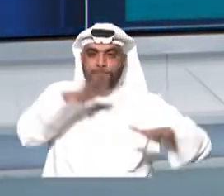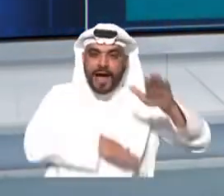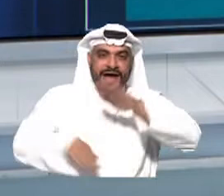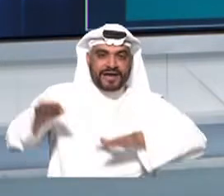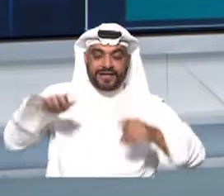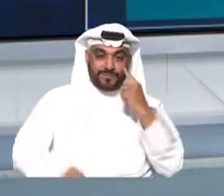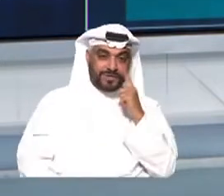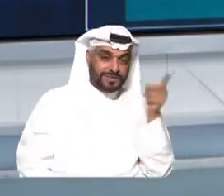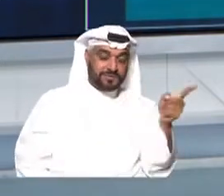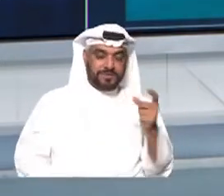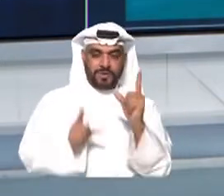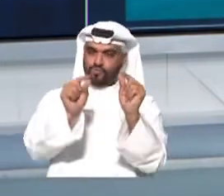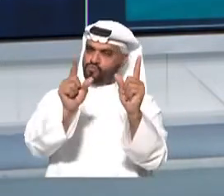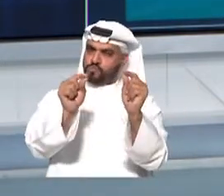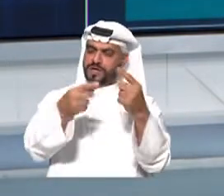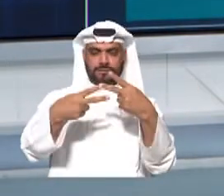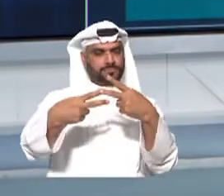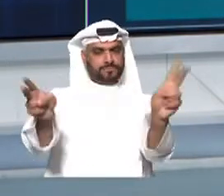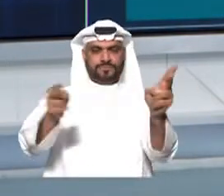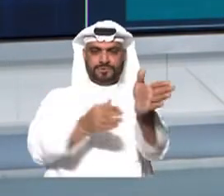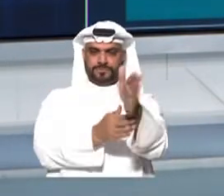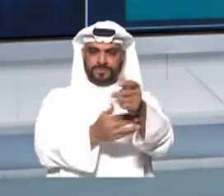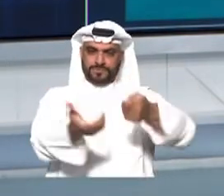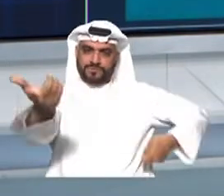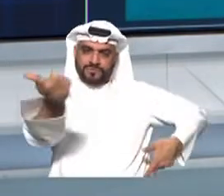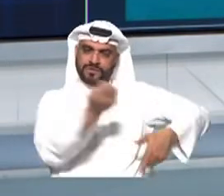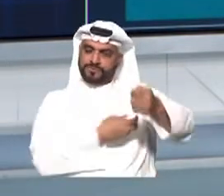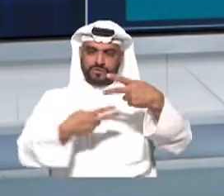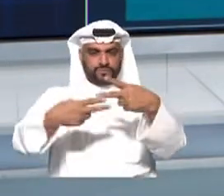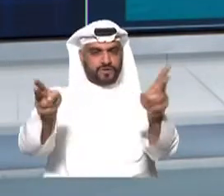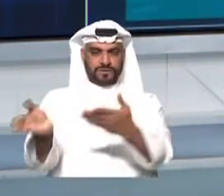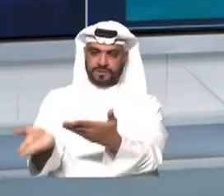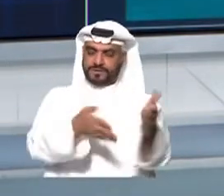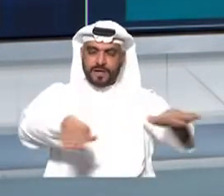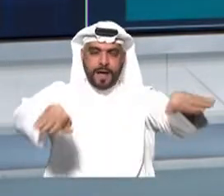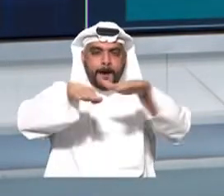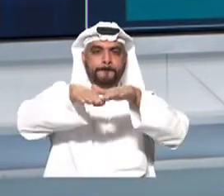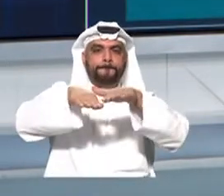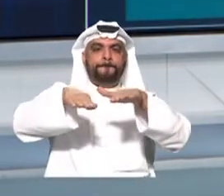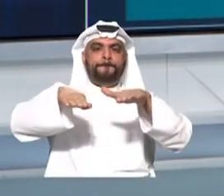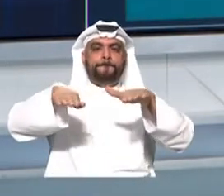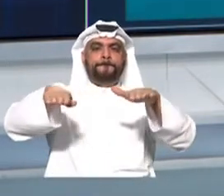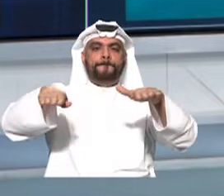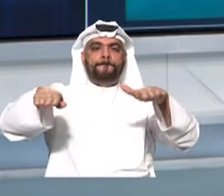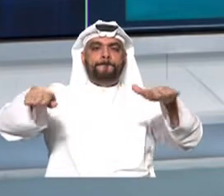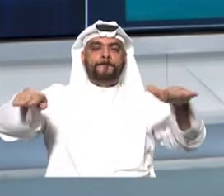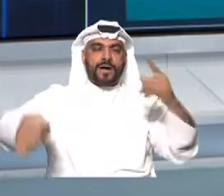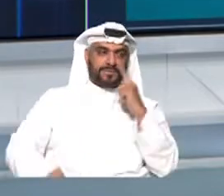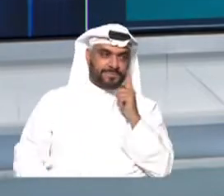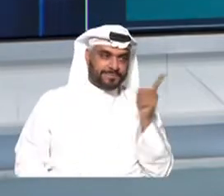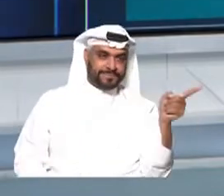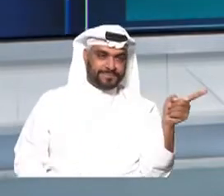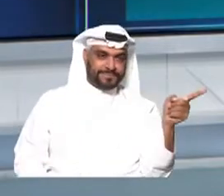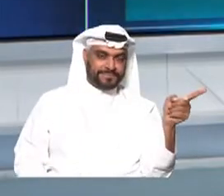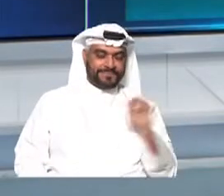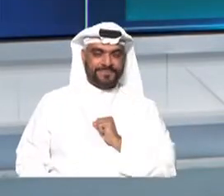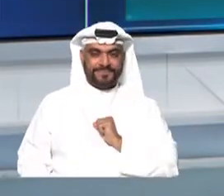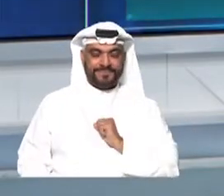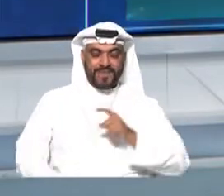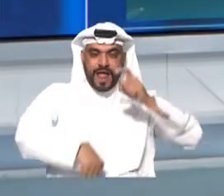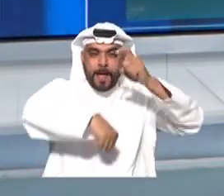القادمة جيدة لممارسة أي نشاط بحري، حالة البحر خفيف إلى معتدل الموج وارتفاع الموج من